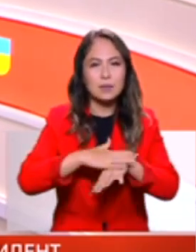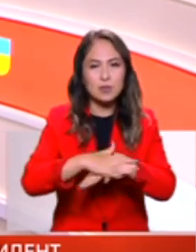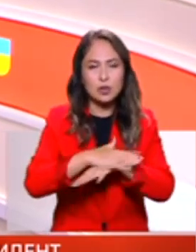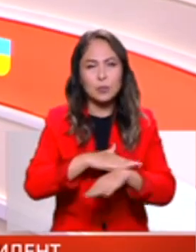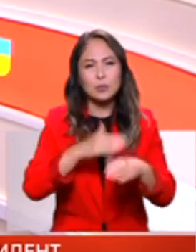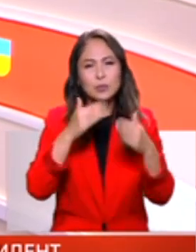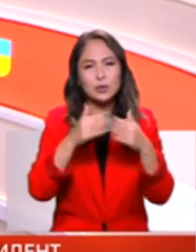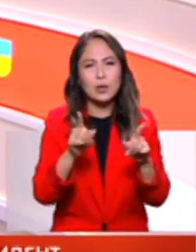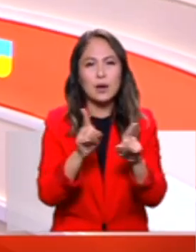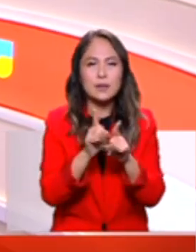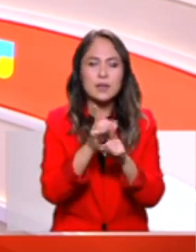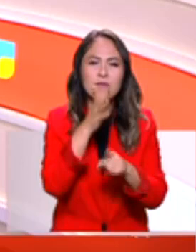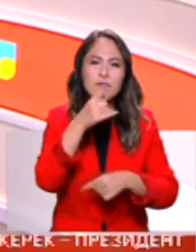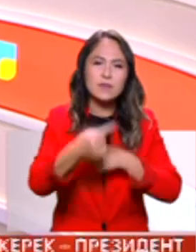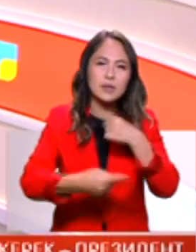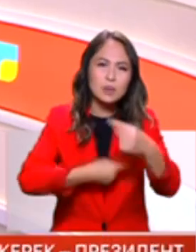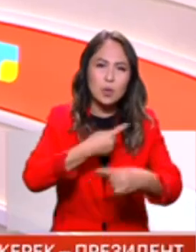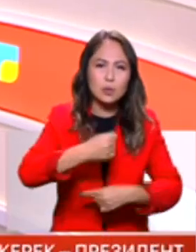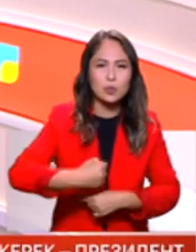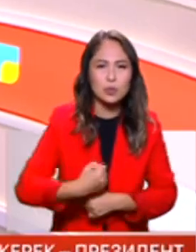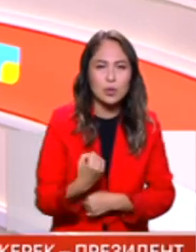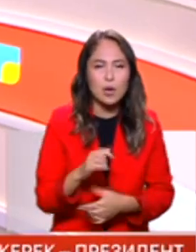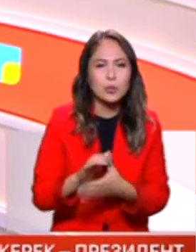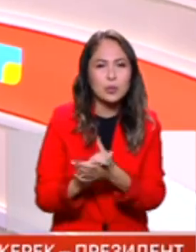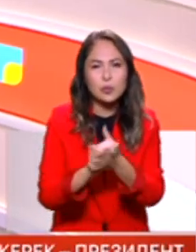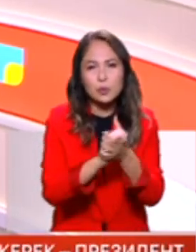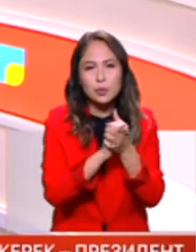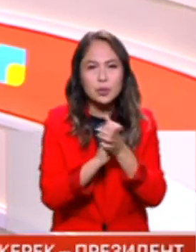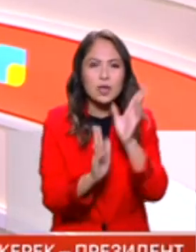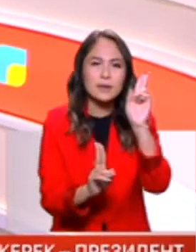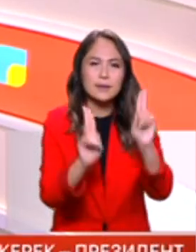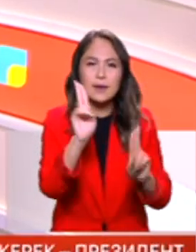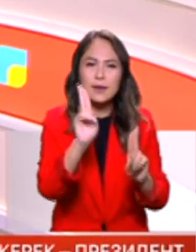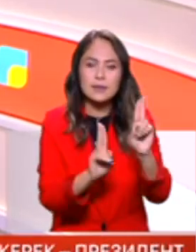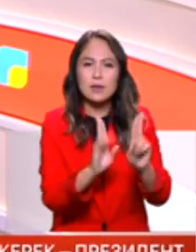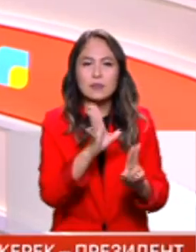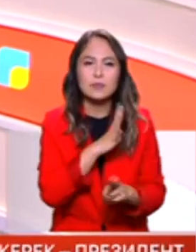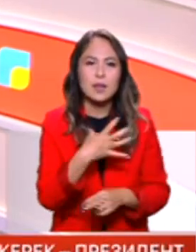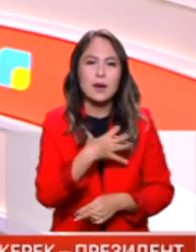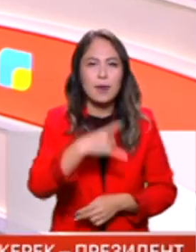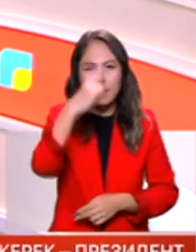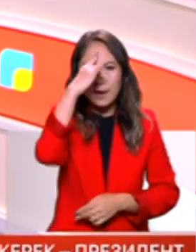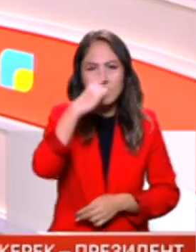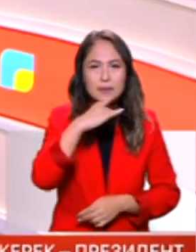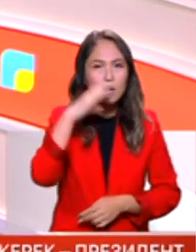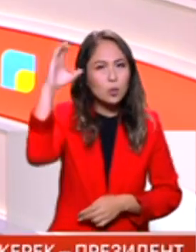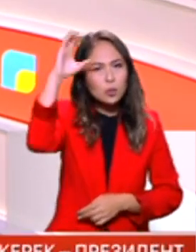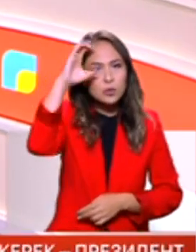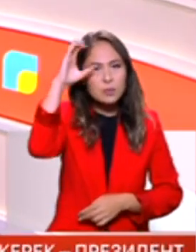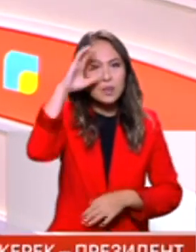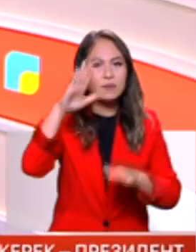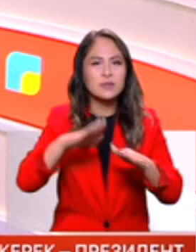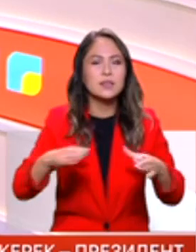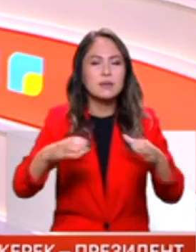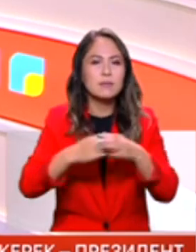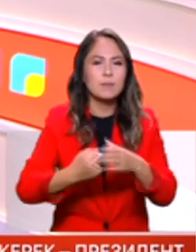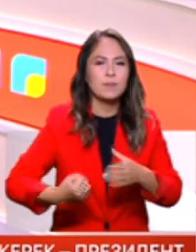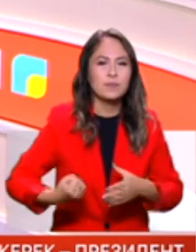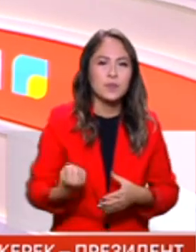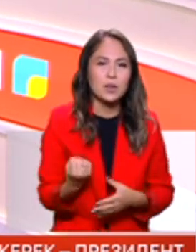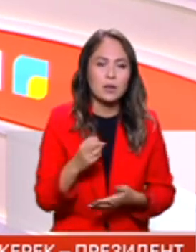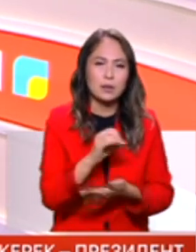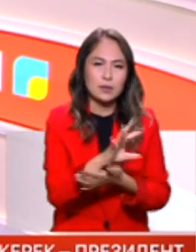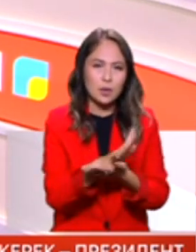халықтарымыздың түпкі мүдделерін ғасырлар бойғы достық және тату көршілік дәстүрлерін негізге ала отырып, қазақ-өзбек стратегиялық серіктестігі мен